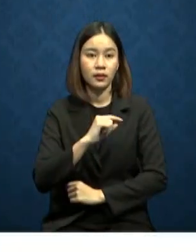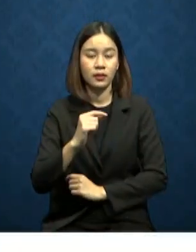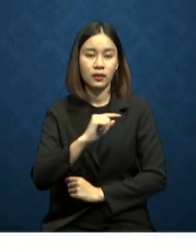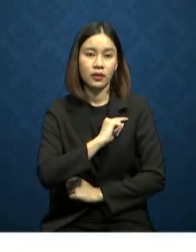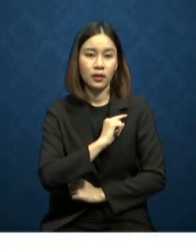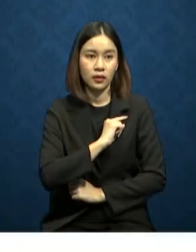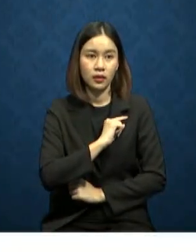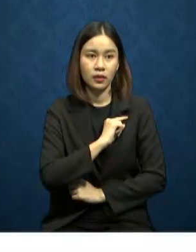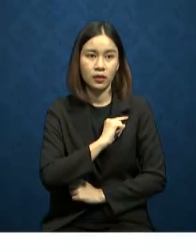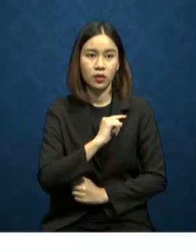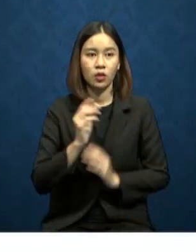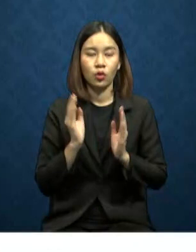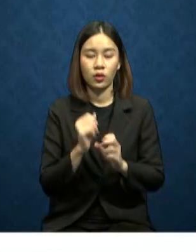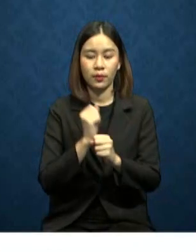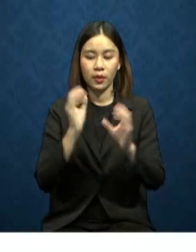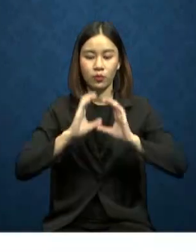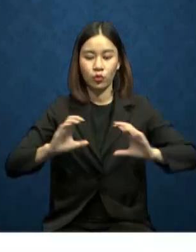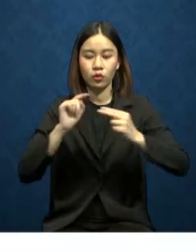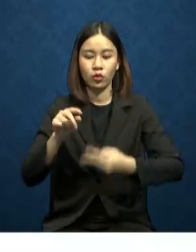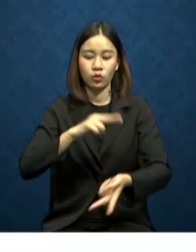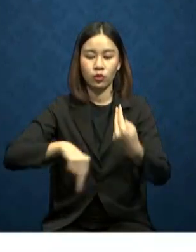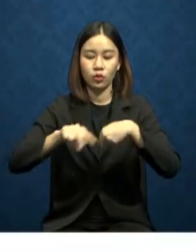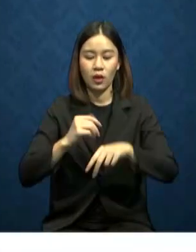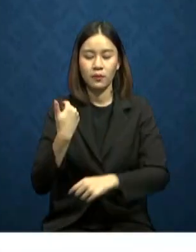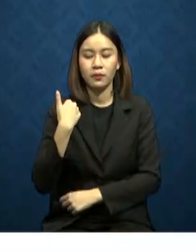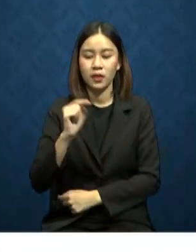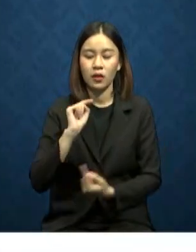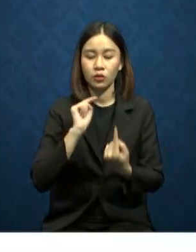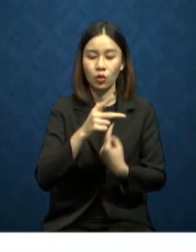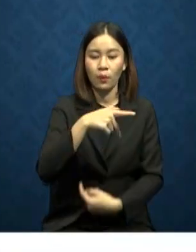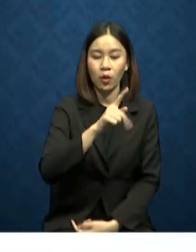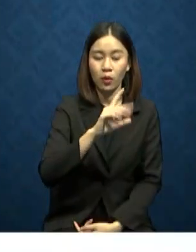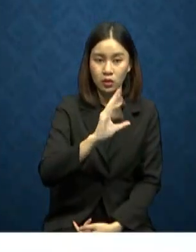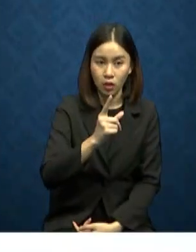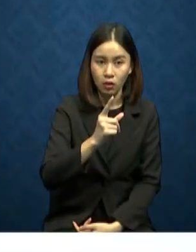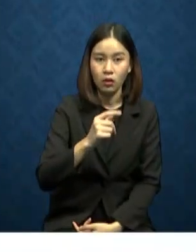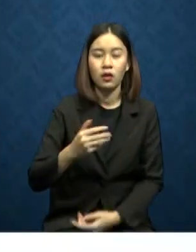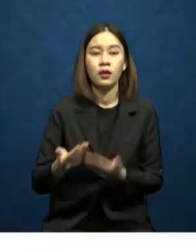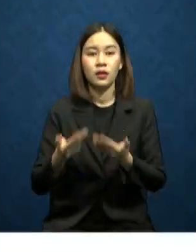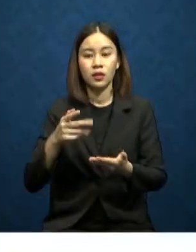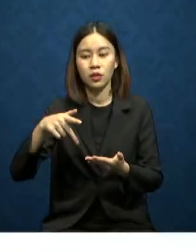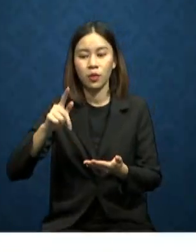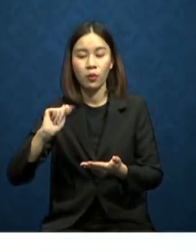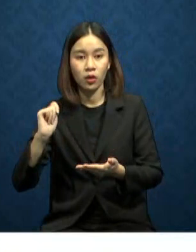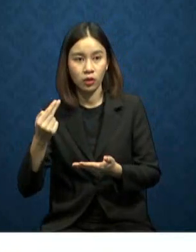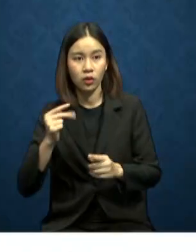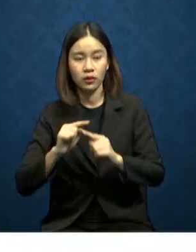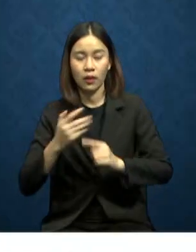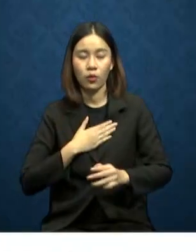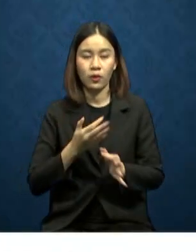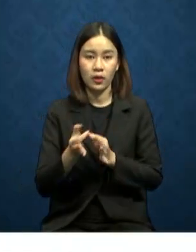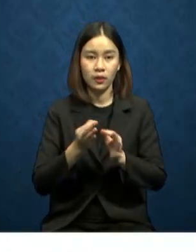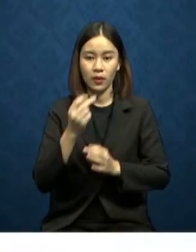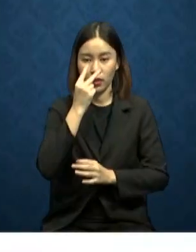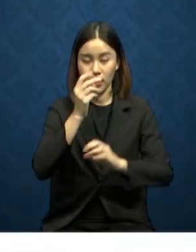เอ่อความเป็นชที่ของรัฐที่อยู่ภายใต้การตรวจสอบไม่ว่าจะเป็นของทางปปชหรือเป็นของทางปปทเองขออนุญาตนำเรียน